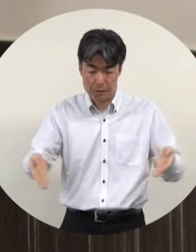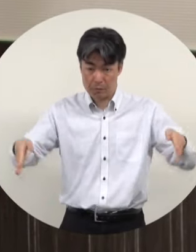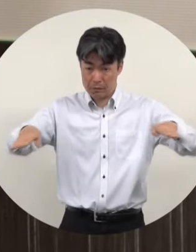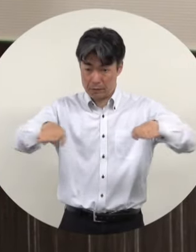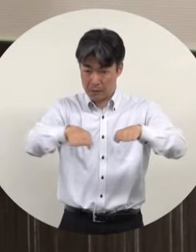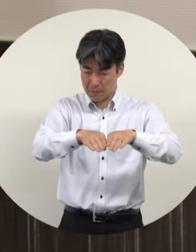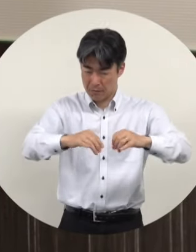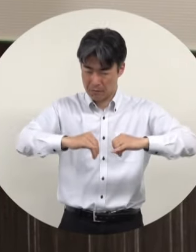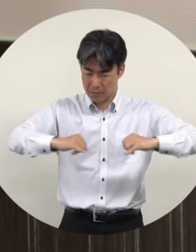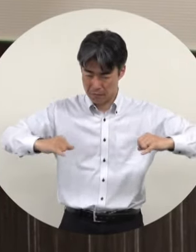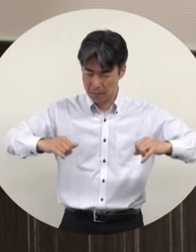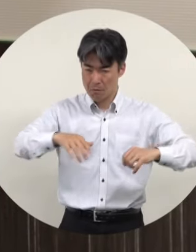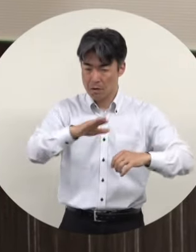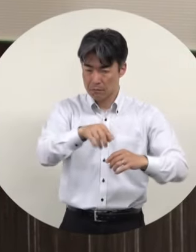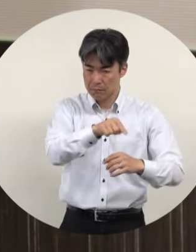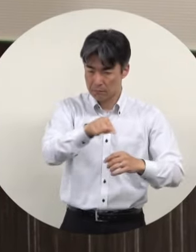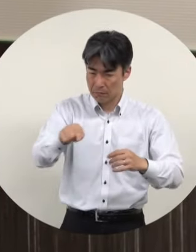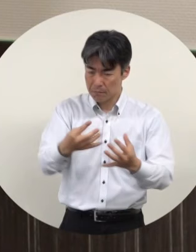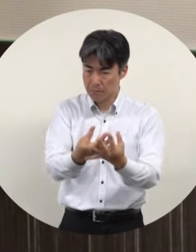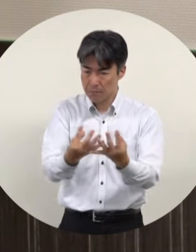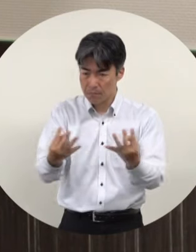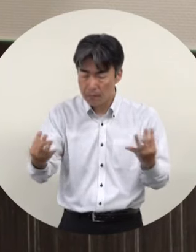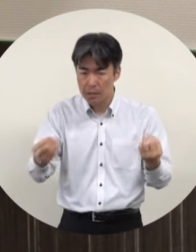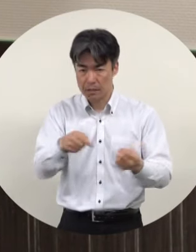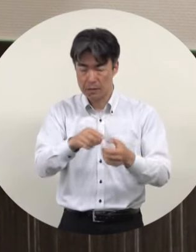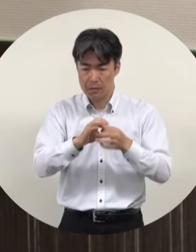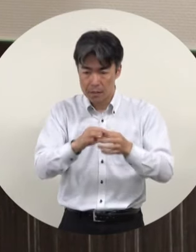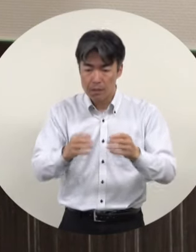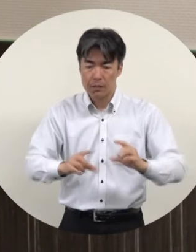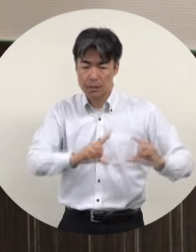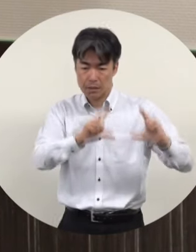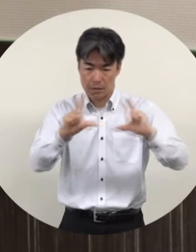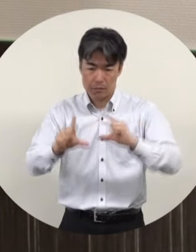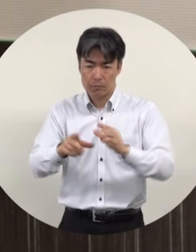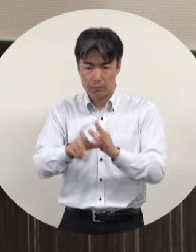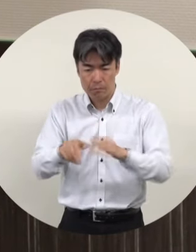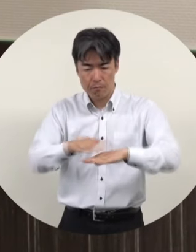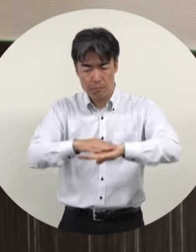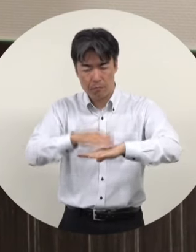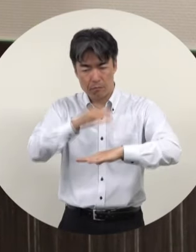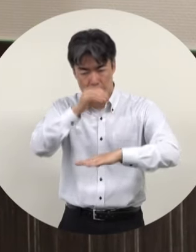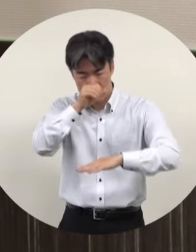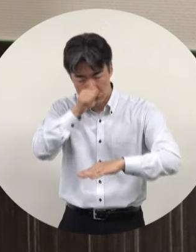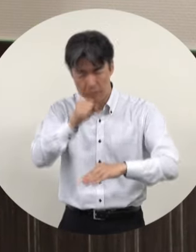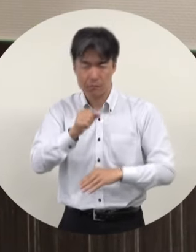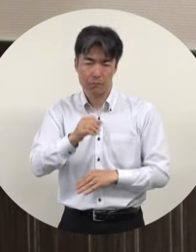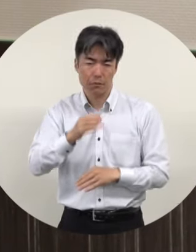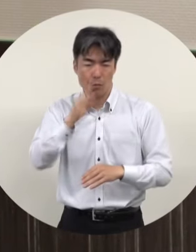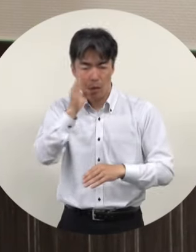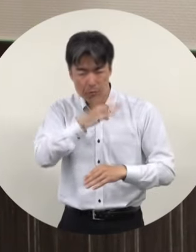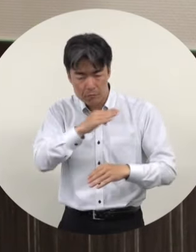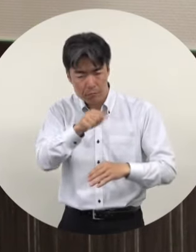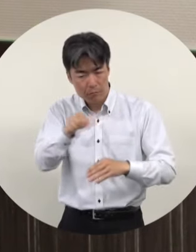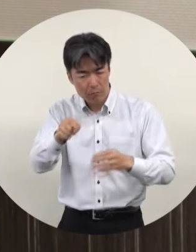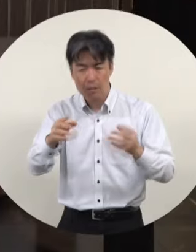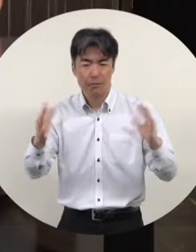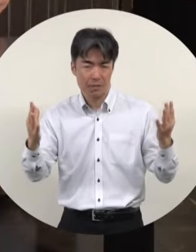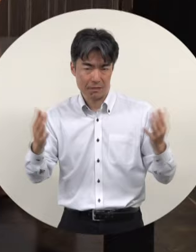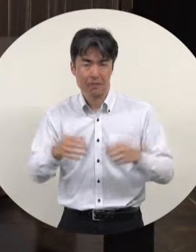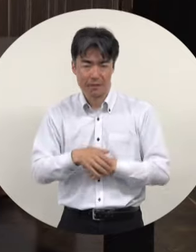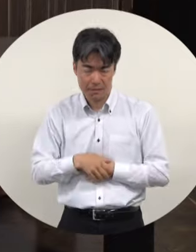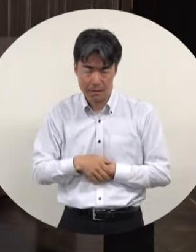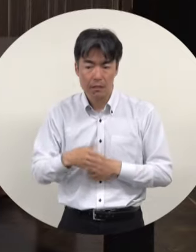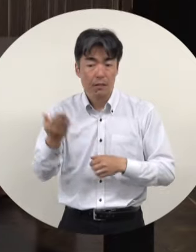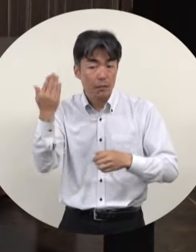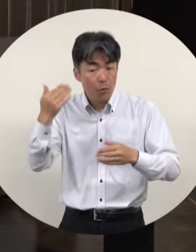か数多くありますので、その、まあ、住む上に悪いところないところですね。 先